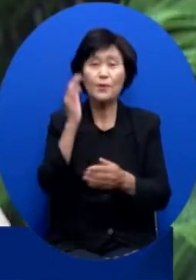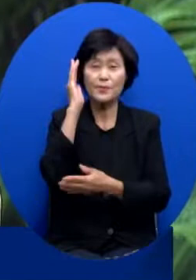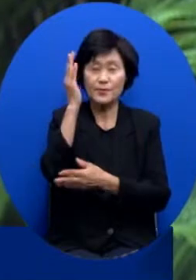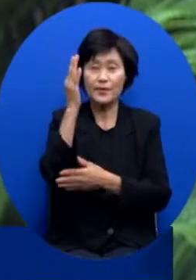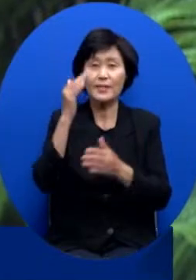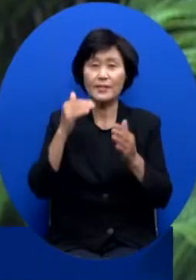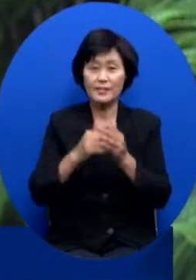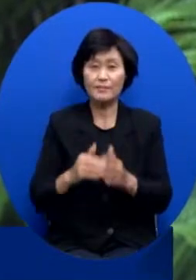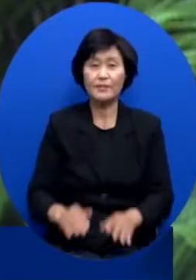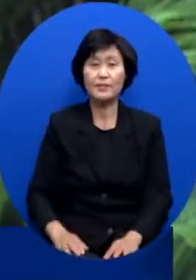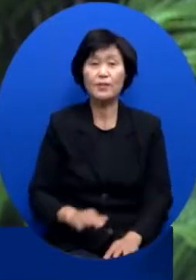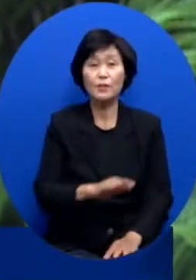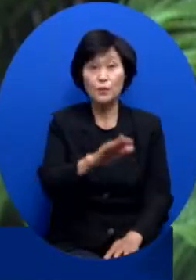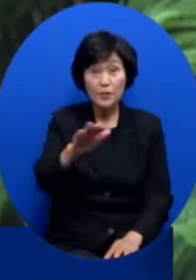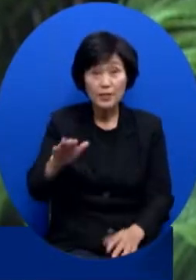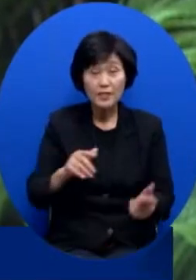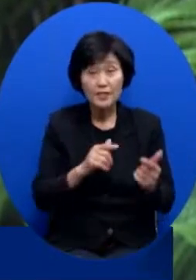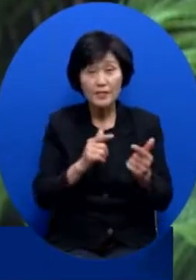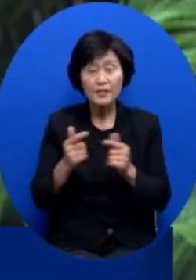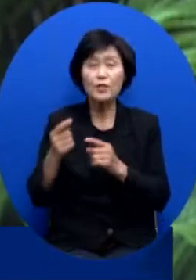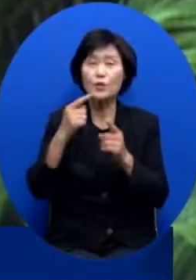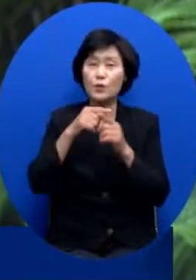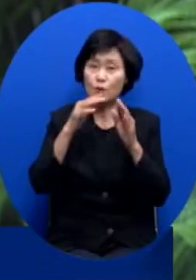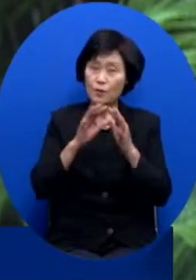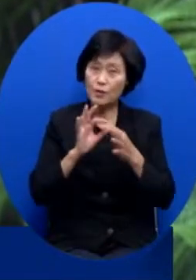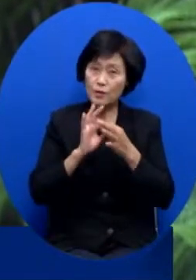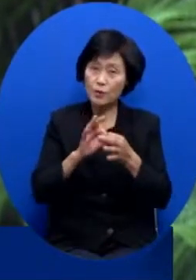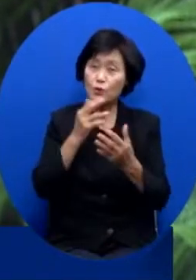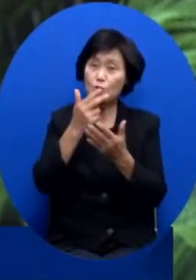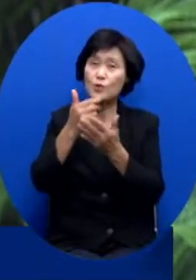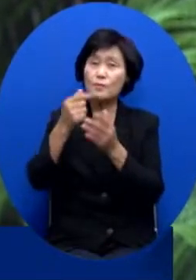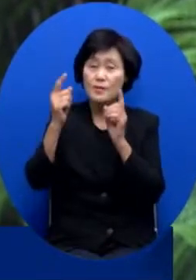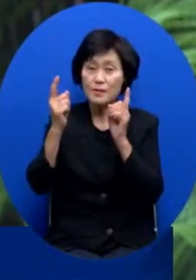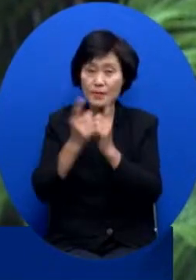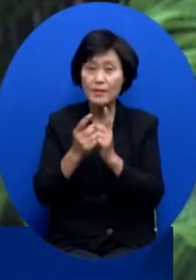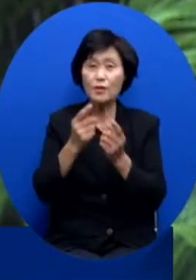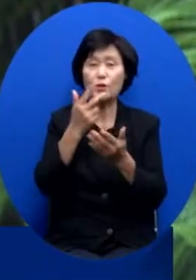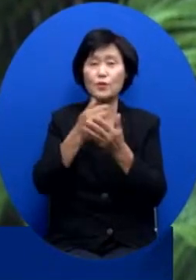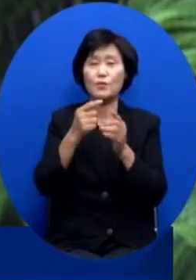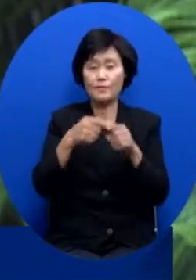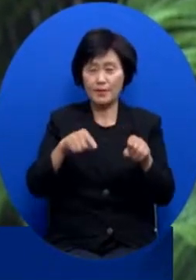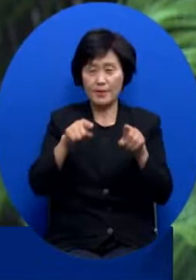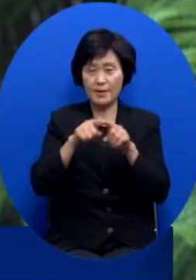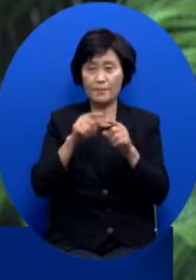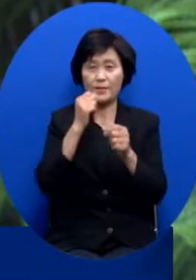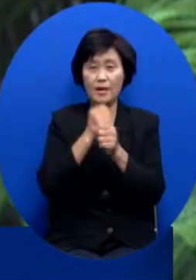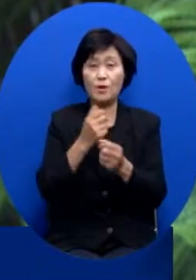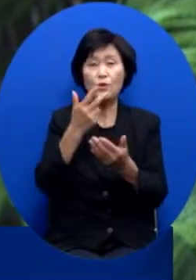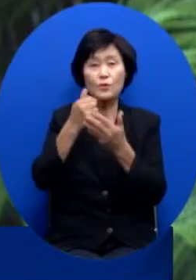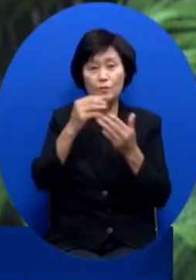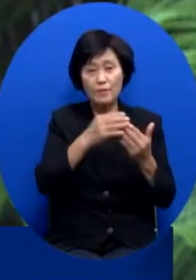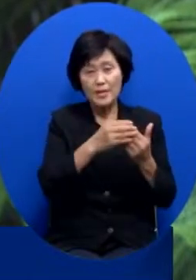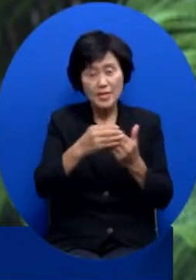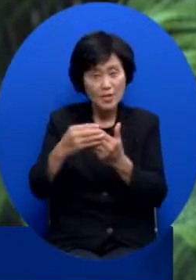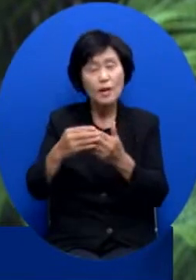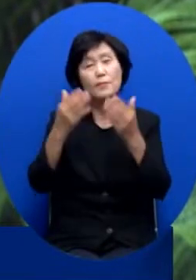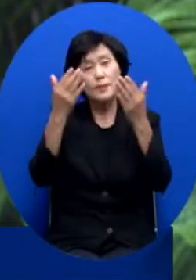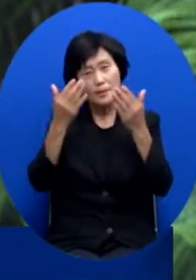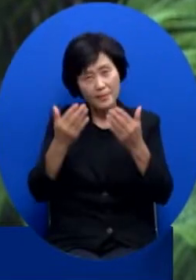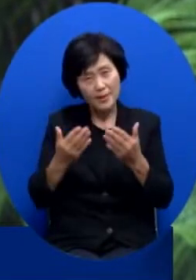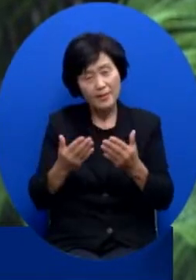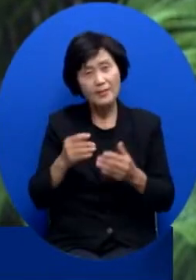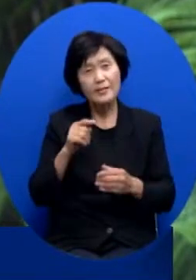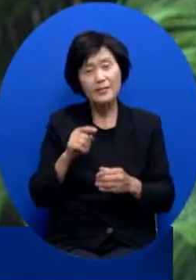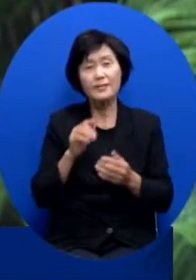통하여 주님을 만나고 주님과 함께하고 이제 주님의 인도함을 받을 것입니다. 교회를 사랑하는